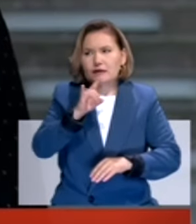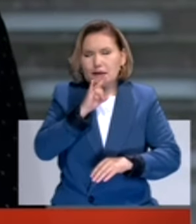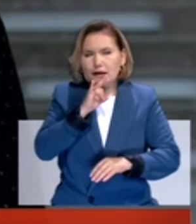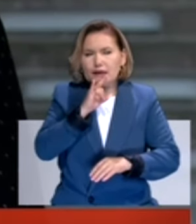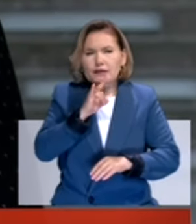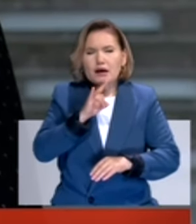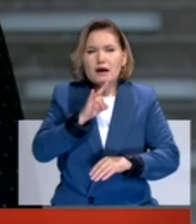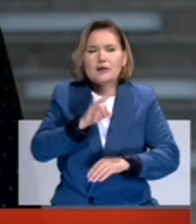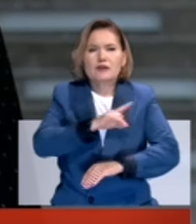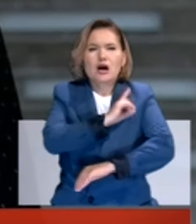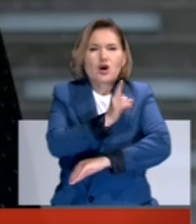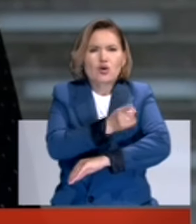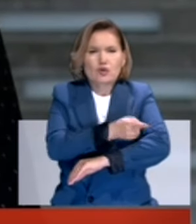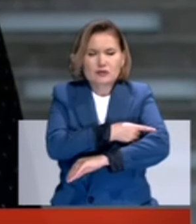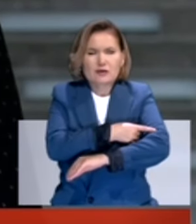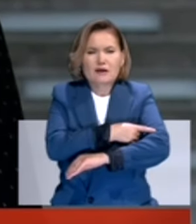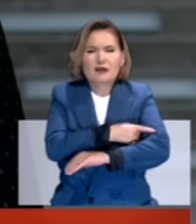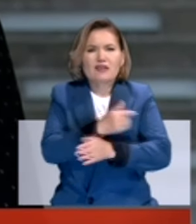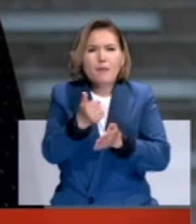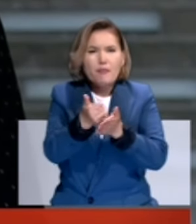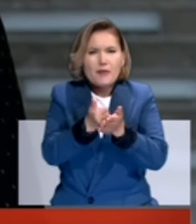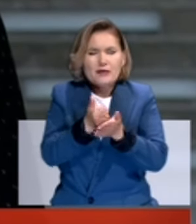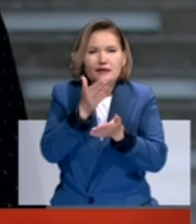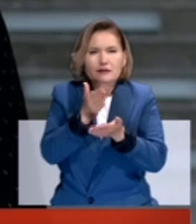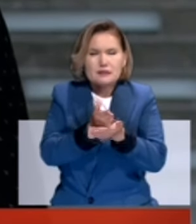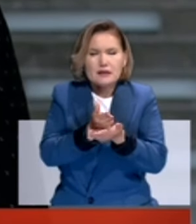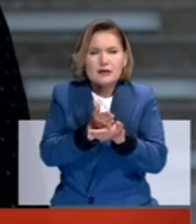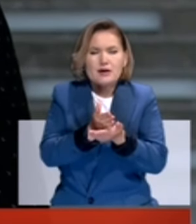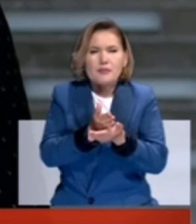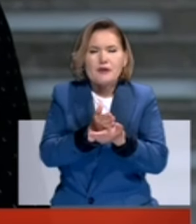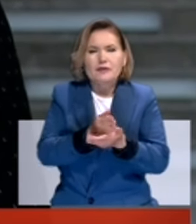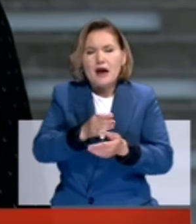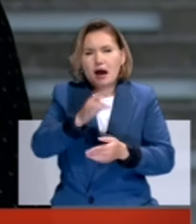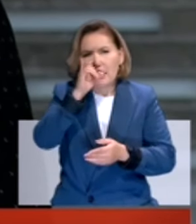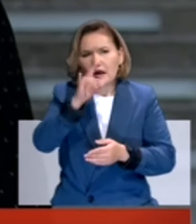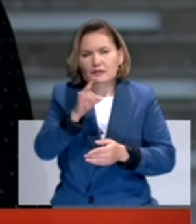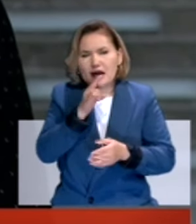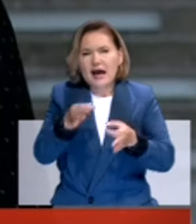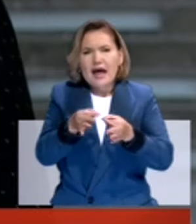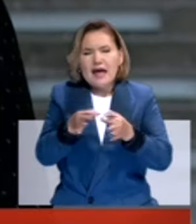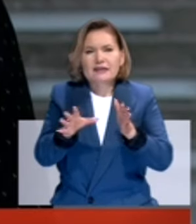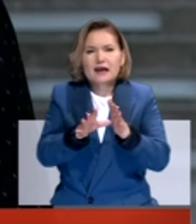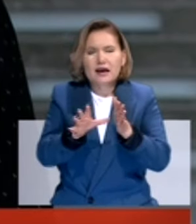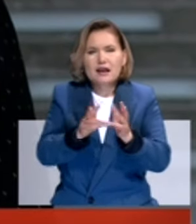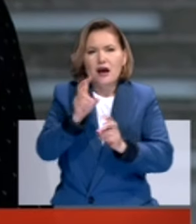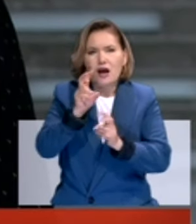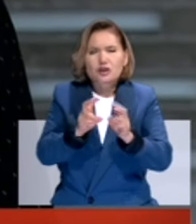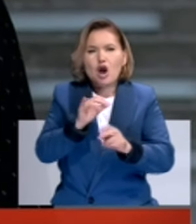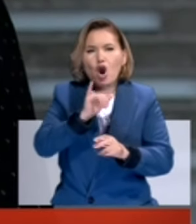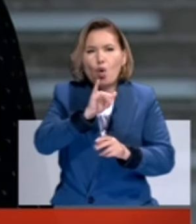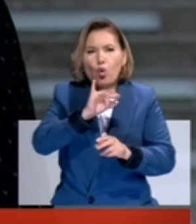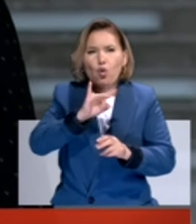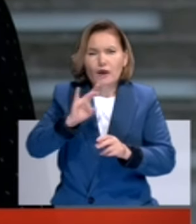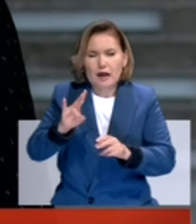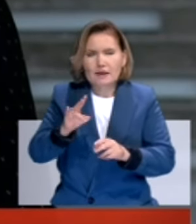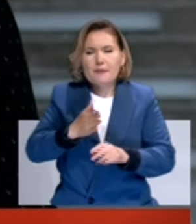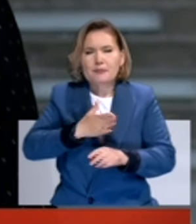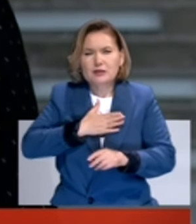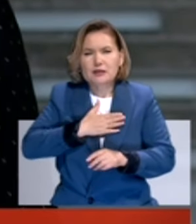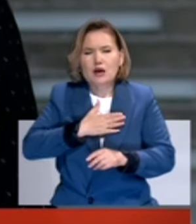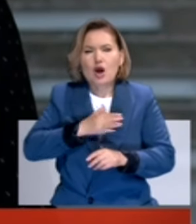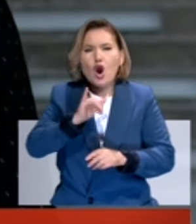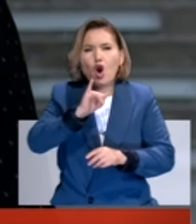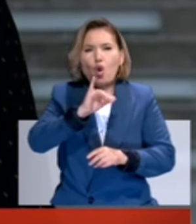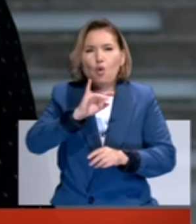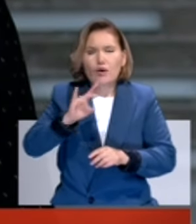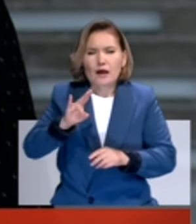Қазақстанның әлеуеті толық жетеді. Атом электростанциясының отыны ол уран. Бізде уран жер